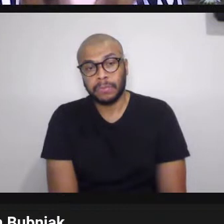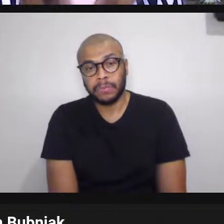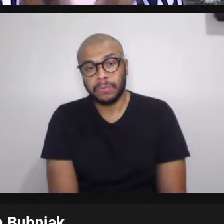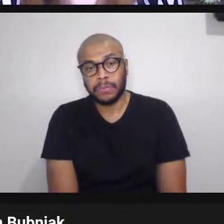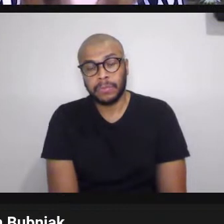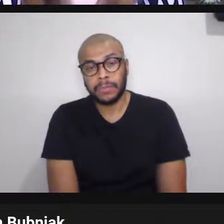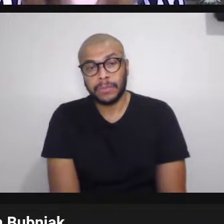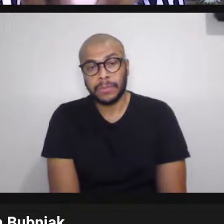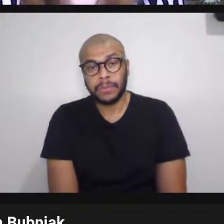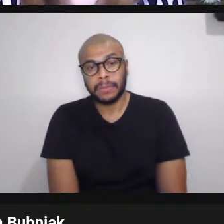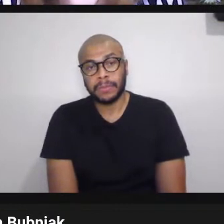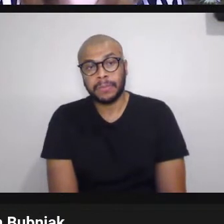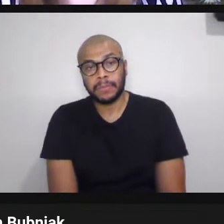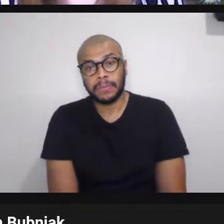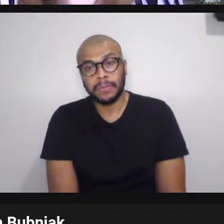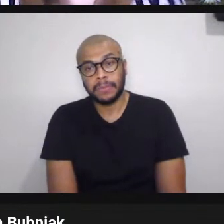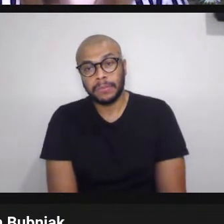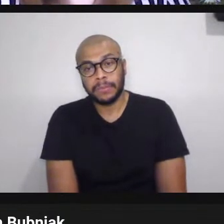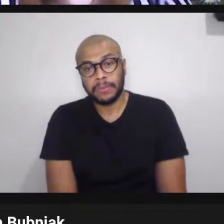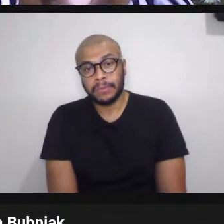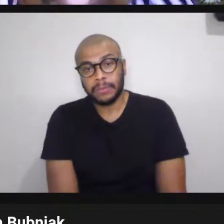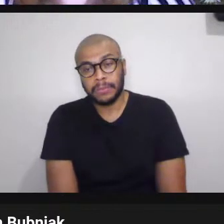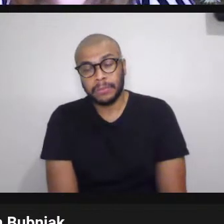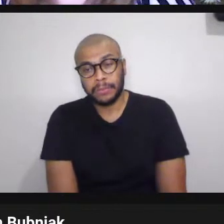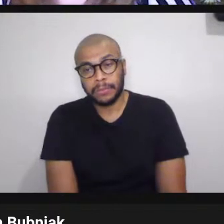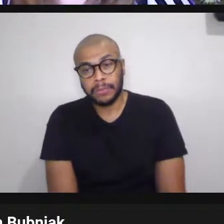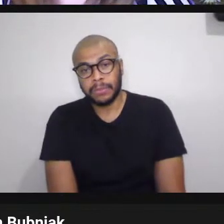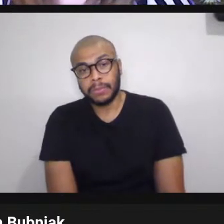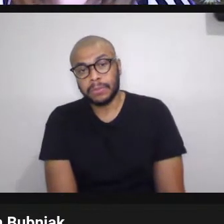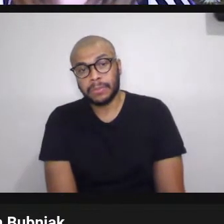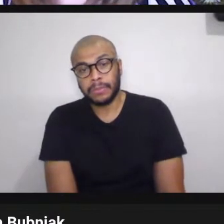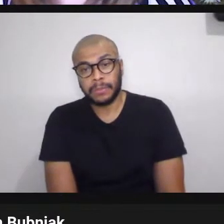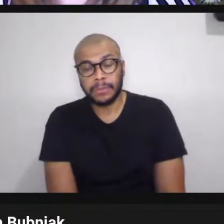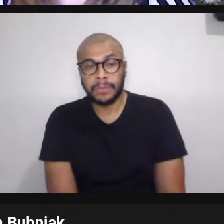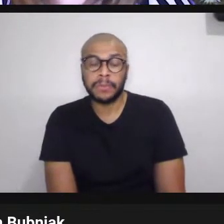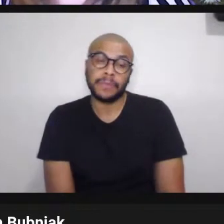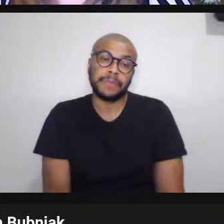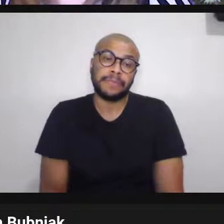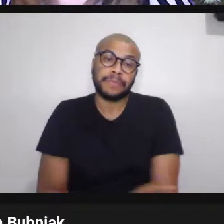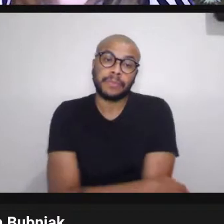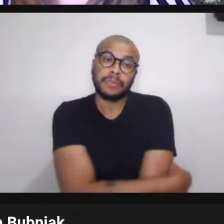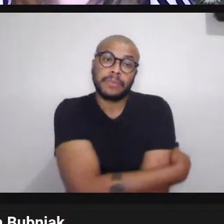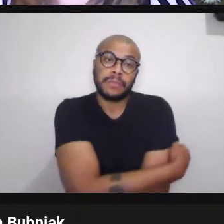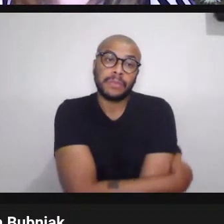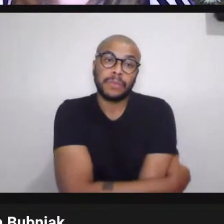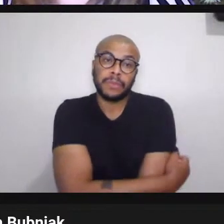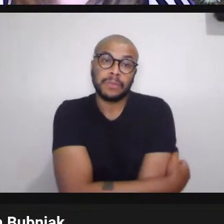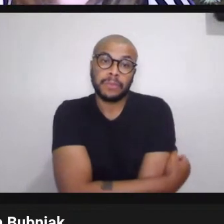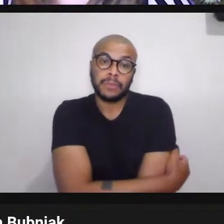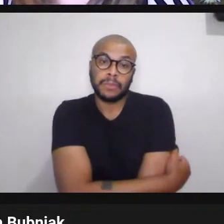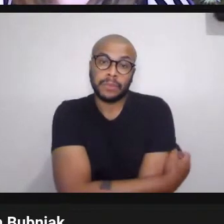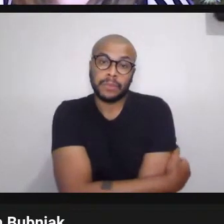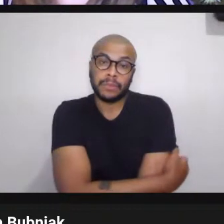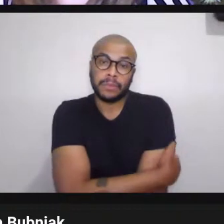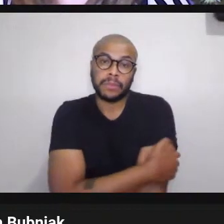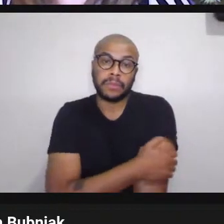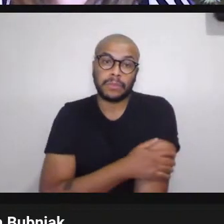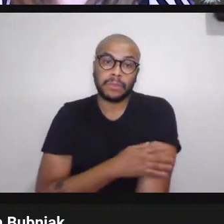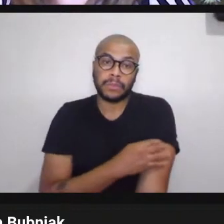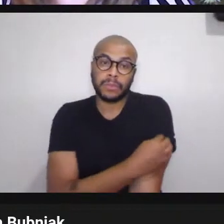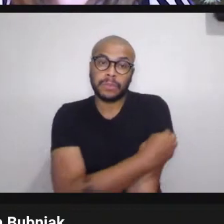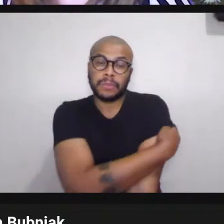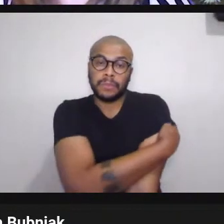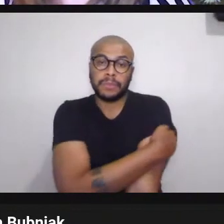wiele wskazywać, albo jakieś narzędzie, albo może jakąś roślinę, ale nie mam pojęcia bez sprawdzenia tego rzetelnie